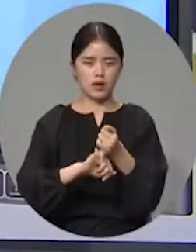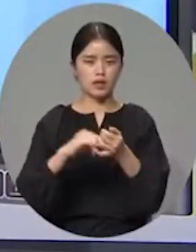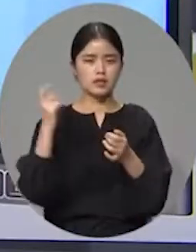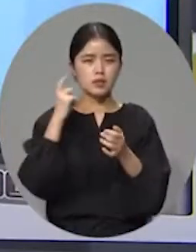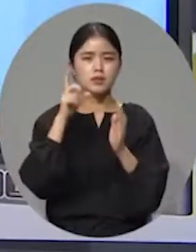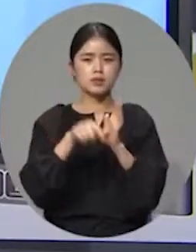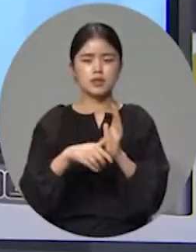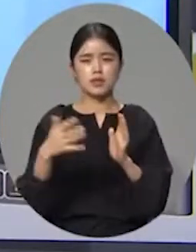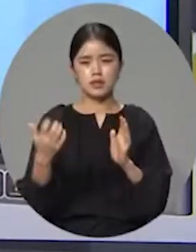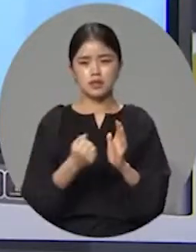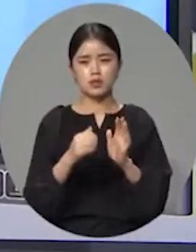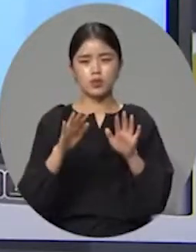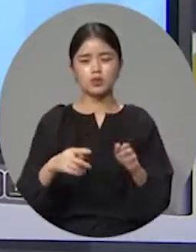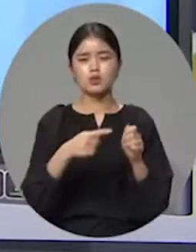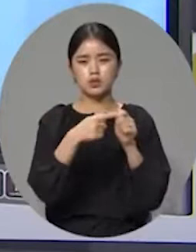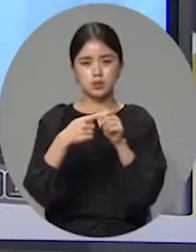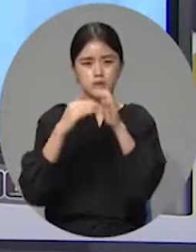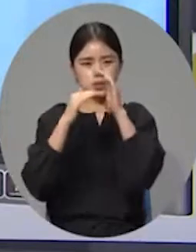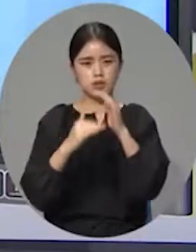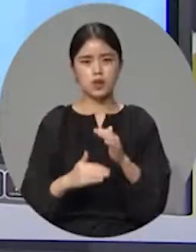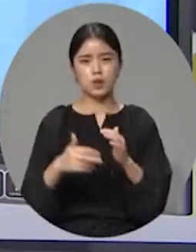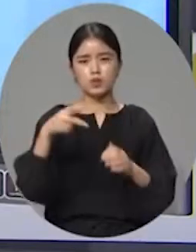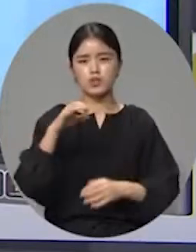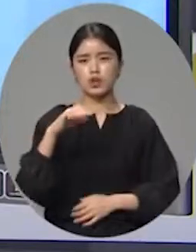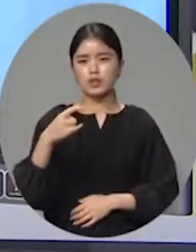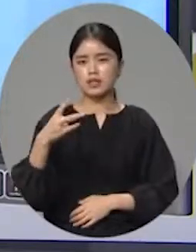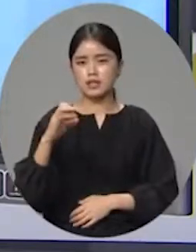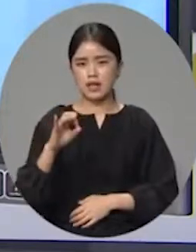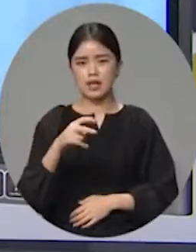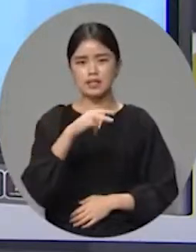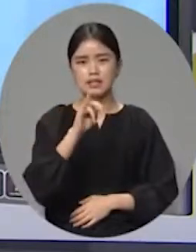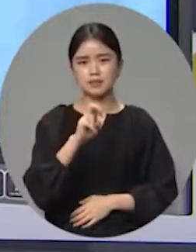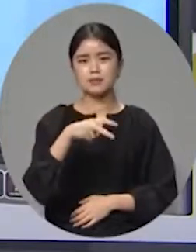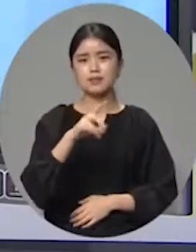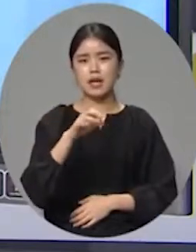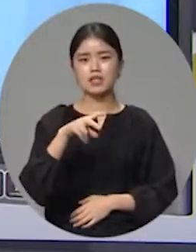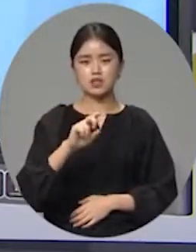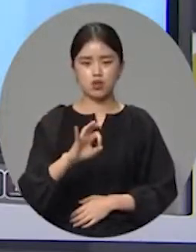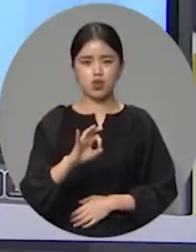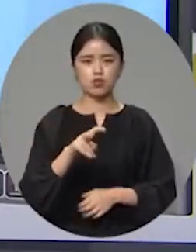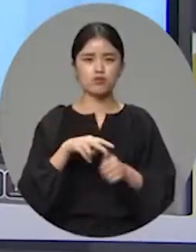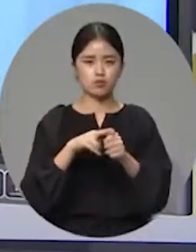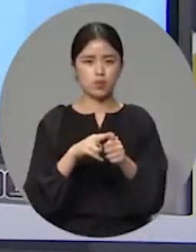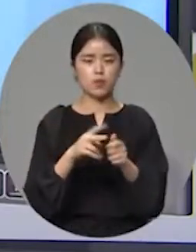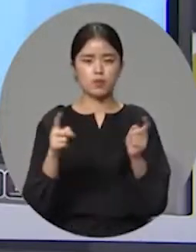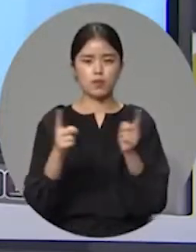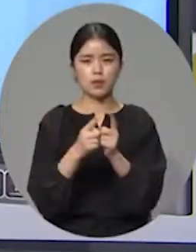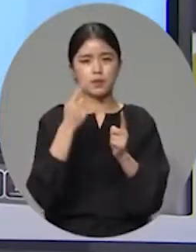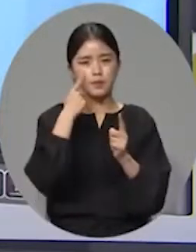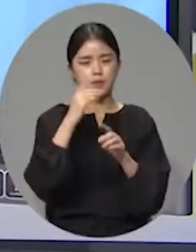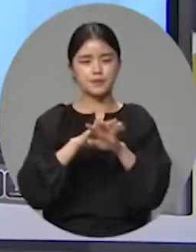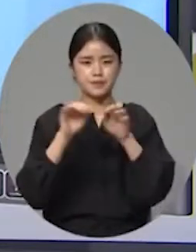마련했습니다. 오늘은 첫 번째 순서로 정의당의 심상정 후보를 만나보도록 하겠습니다. 후보님 안녕하십니까?